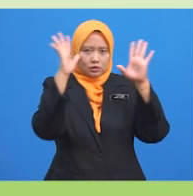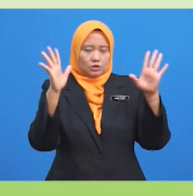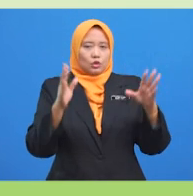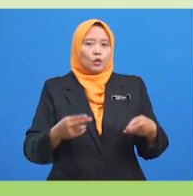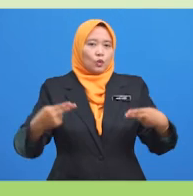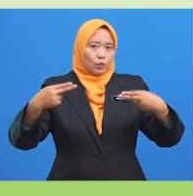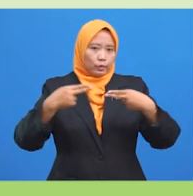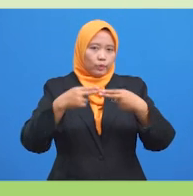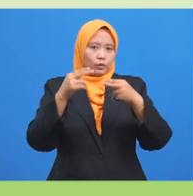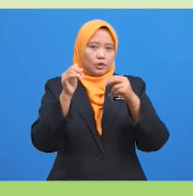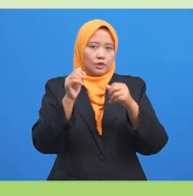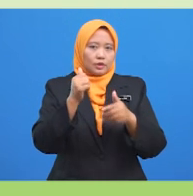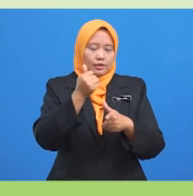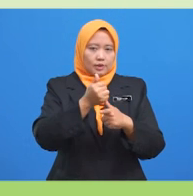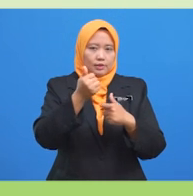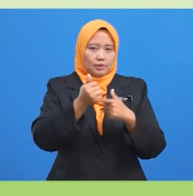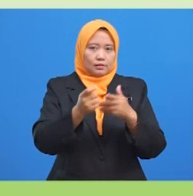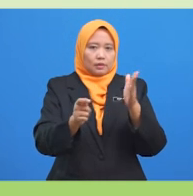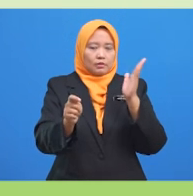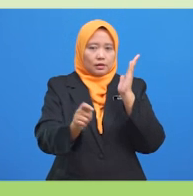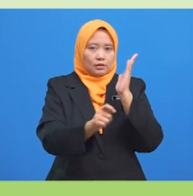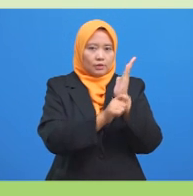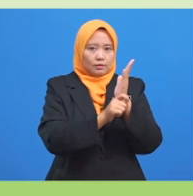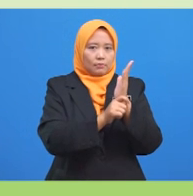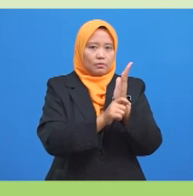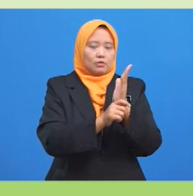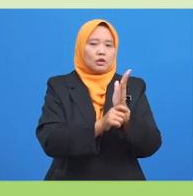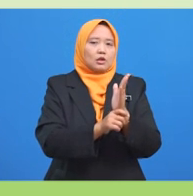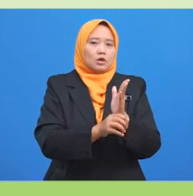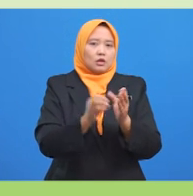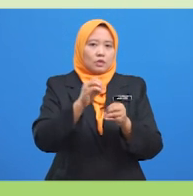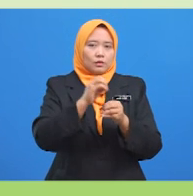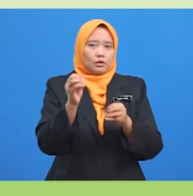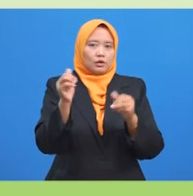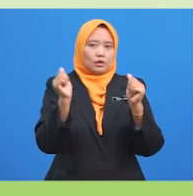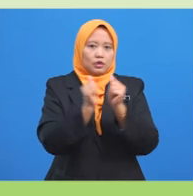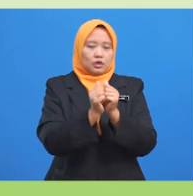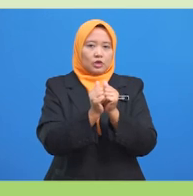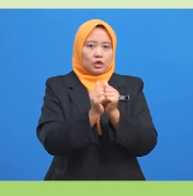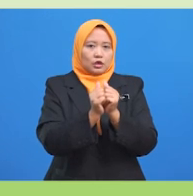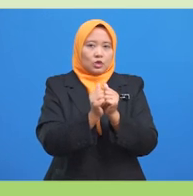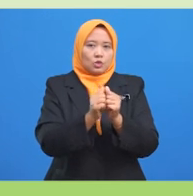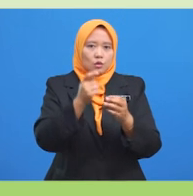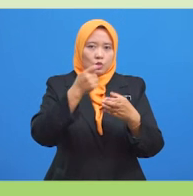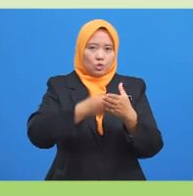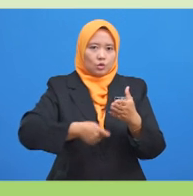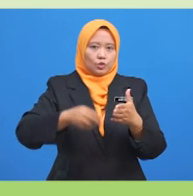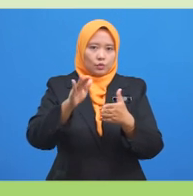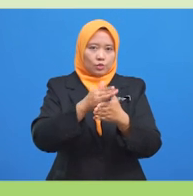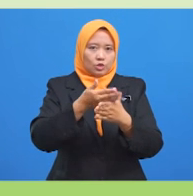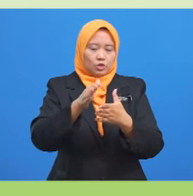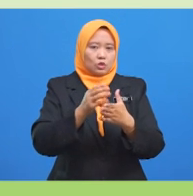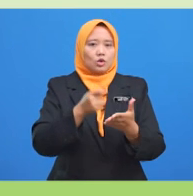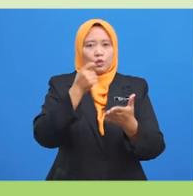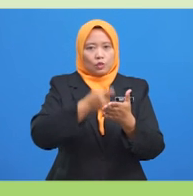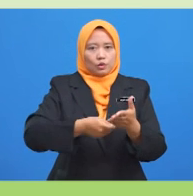antara pertambahan output dengan kos purata, kos berubah purata dan kos marginal. Apakah cara